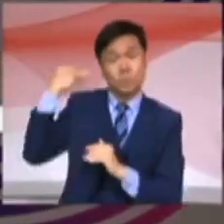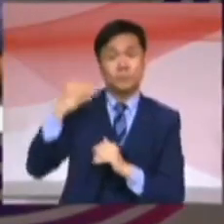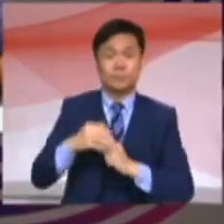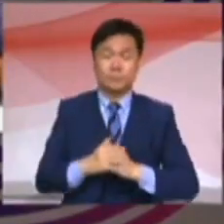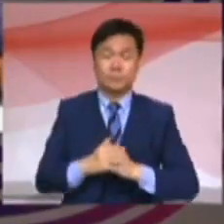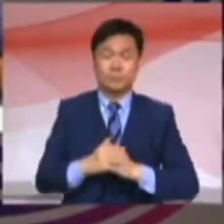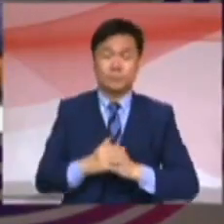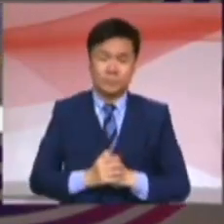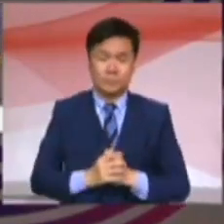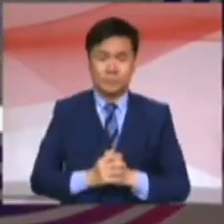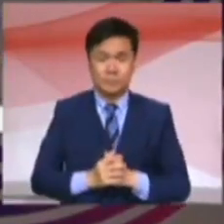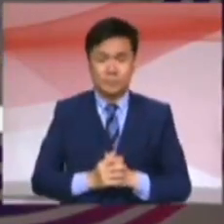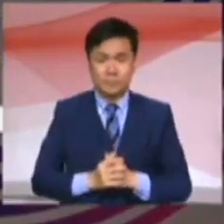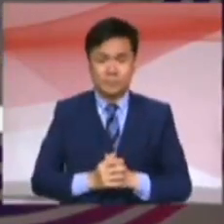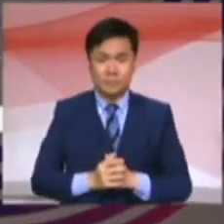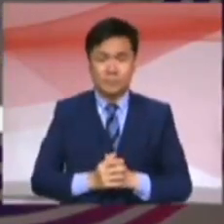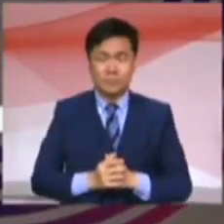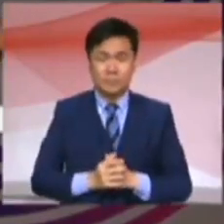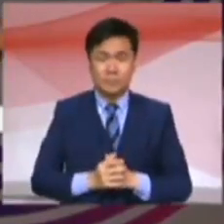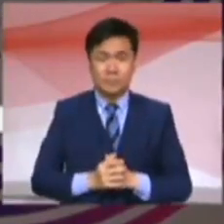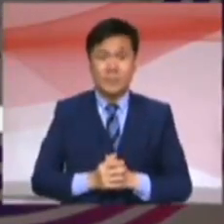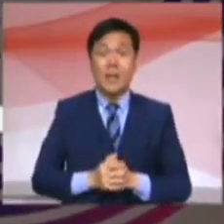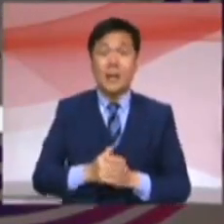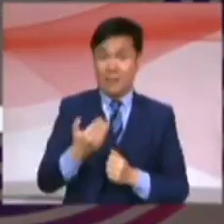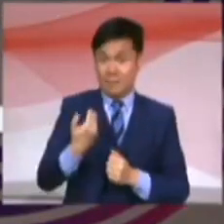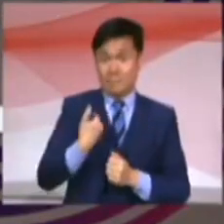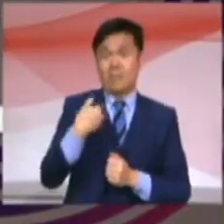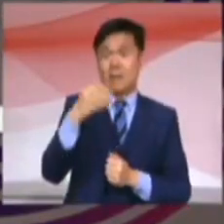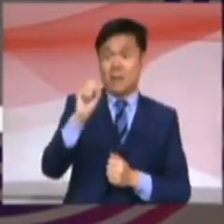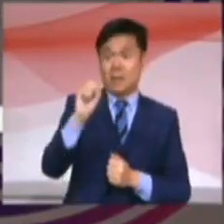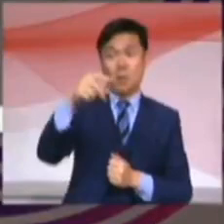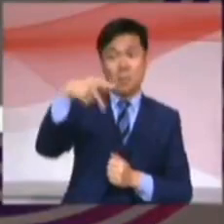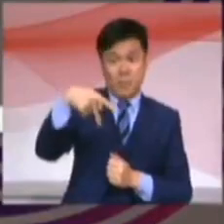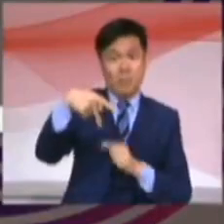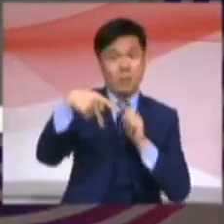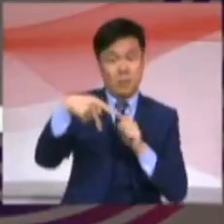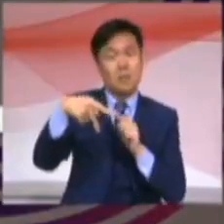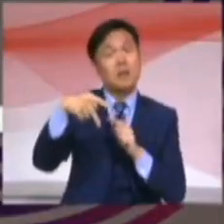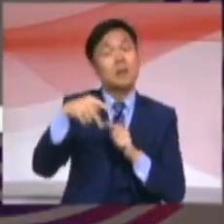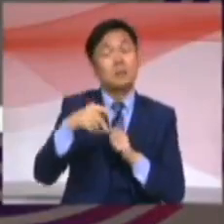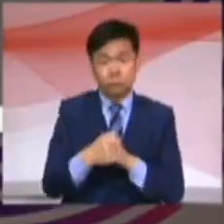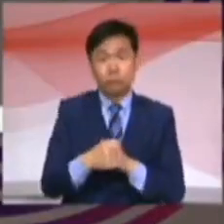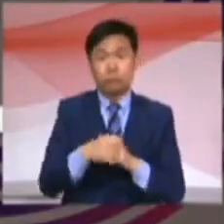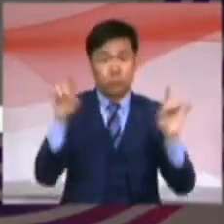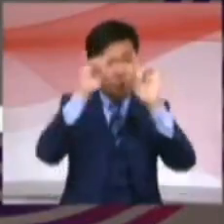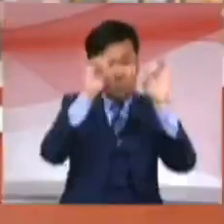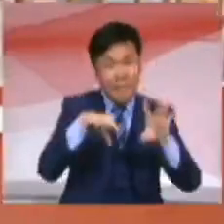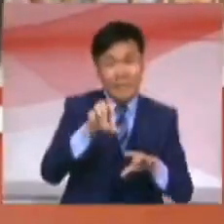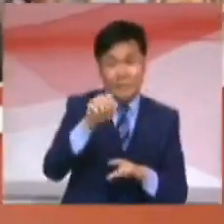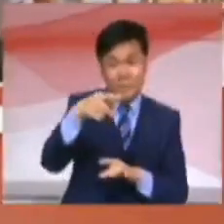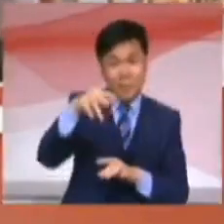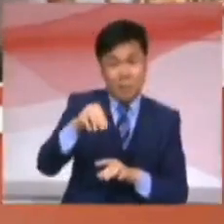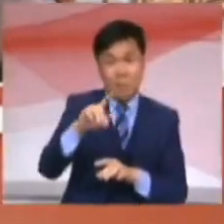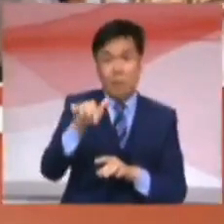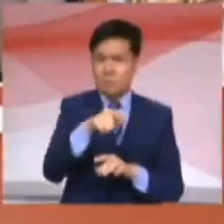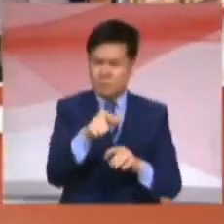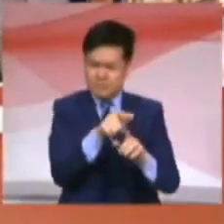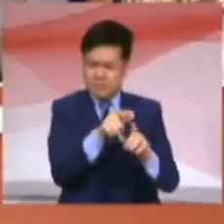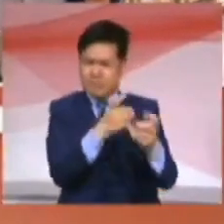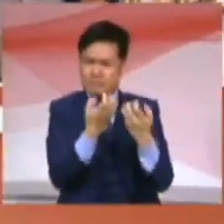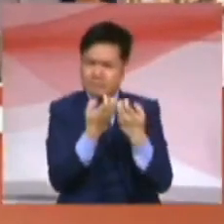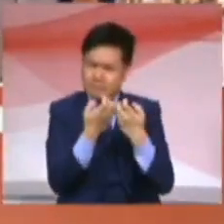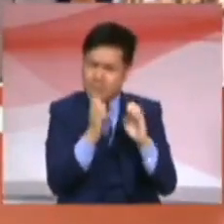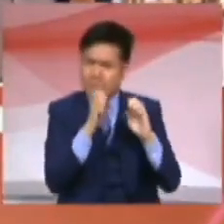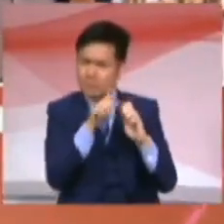tahun-tahun sebelum ini. SOP untuk peperiksaan SPM adalah amat terperinci dan amat